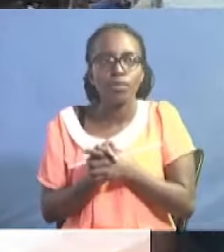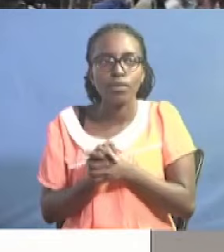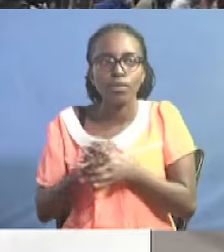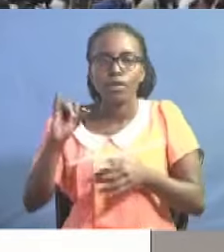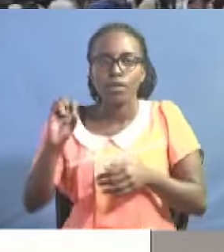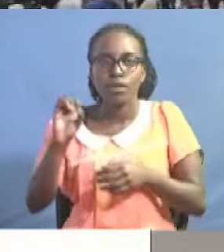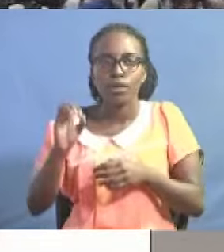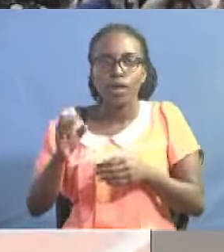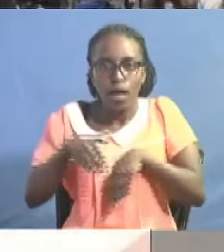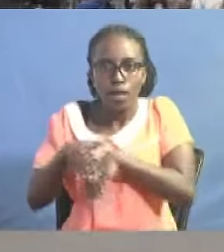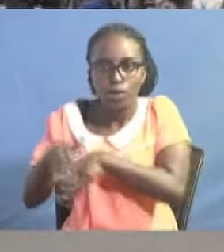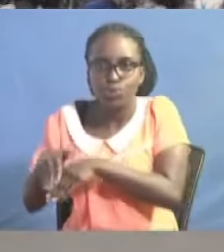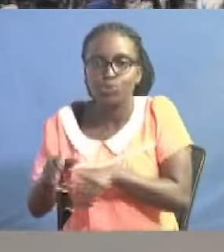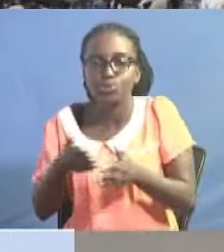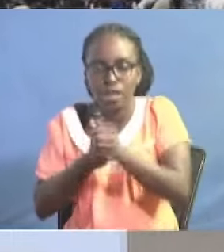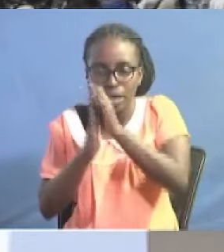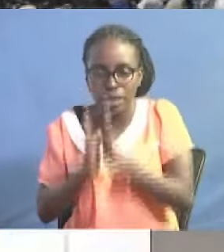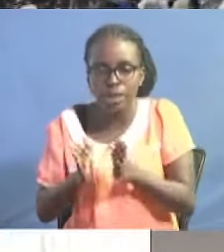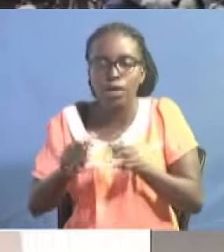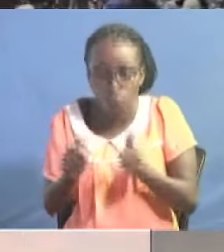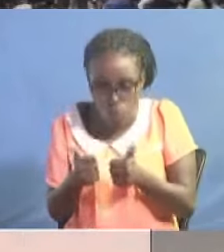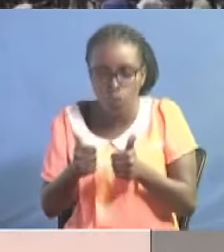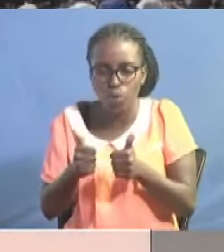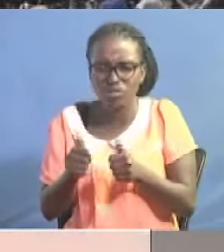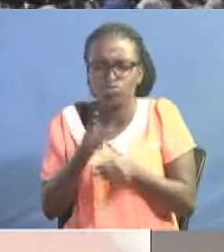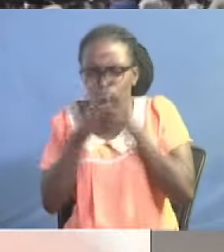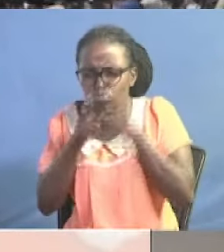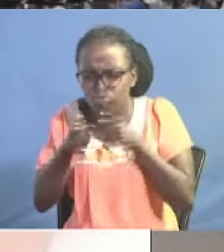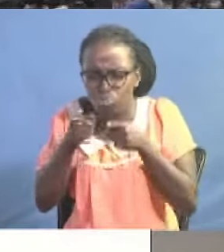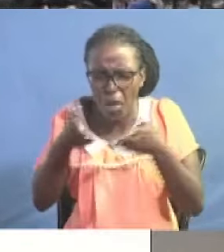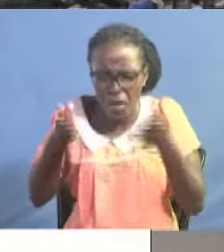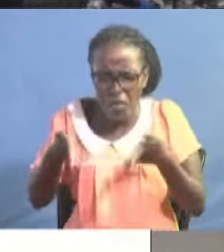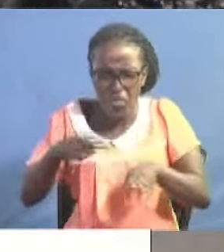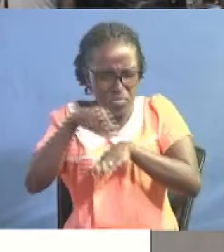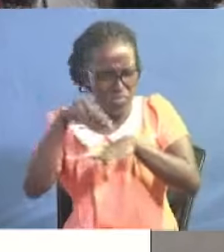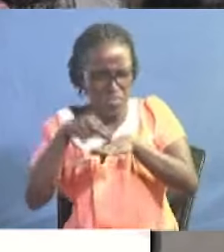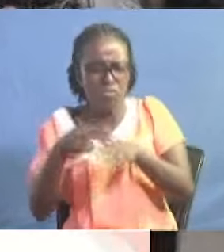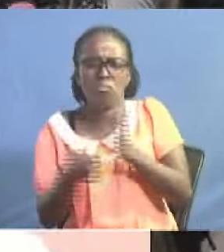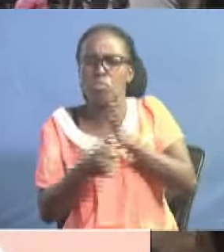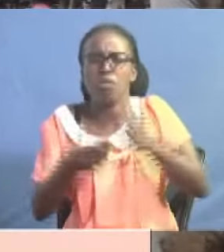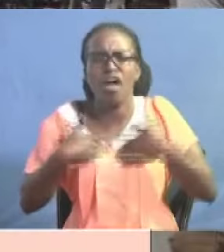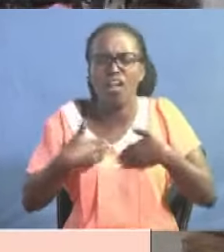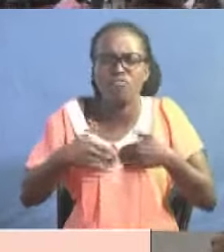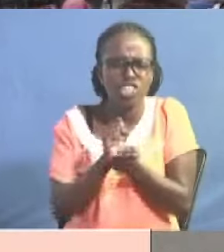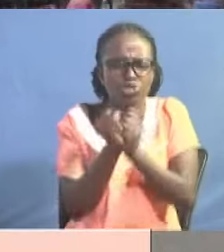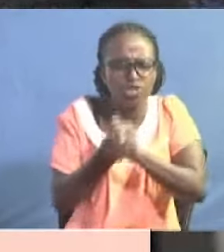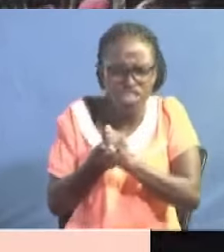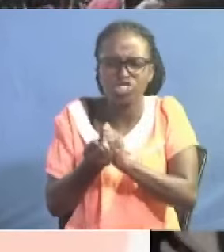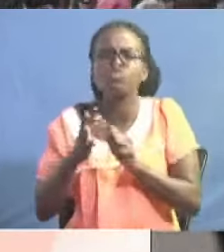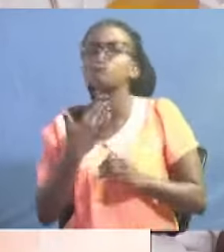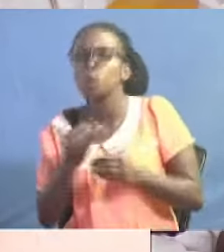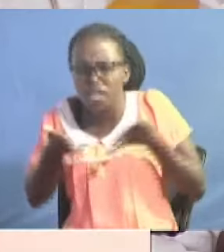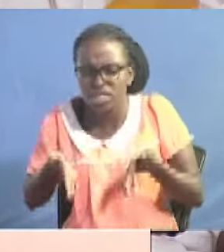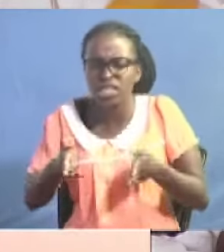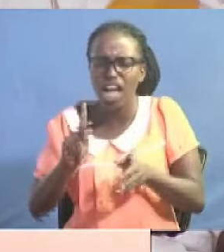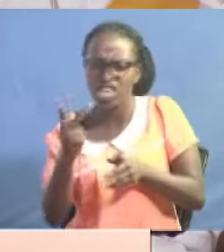Aidha, kiongozi wa taifa alionekana kulaumu matatizo yanayoendelea katika taifa kusababishwa na mabadiliko anayotaka kufanya taifa la